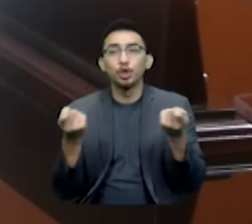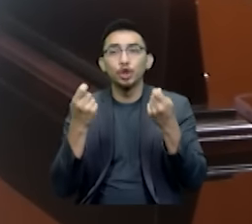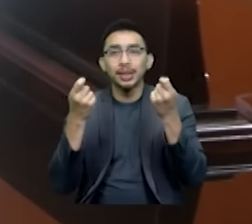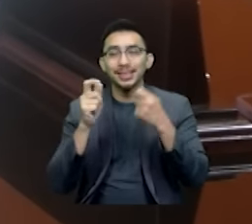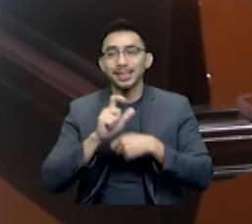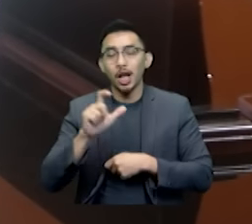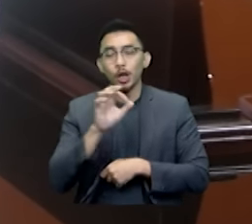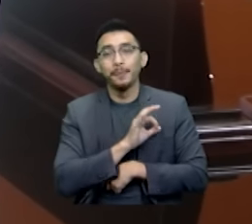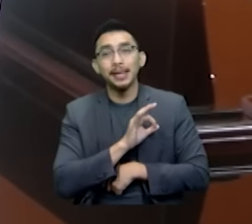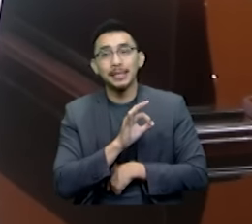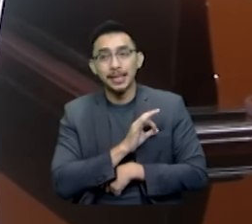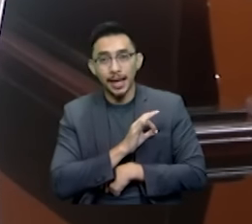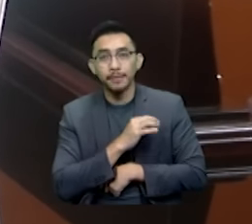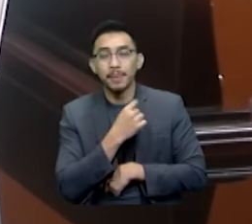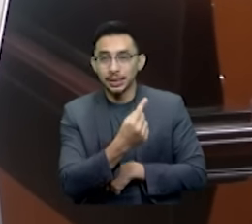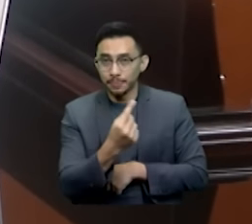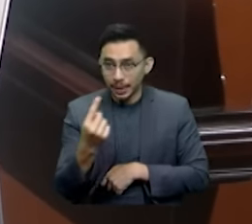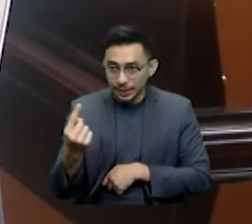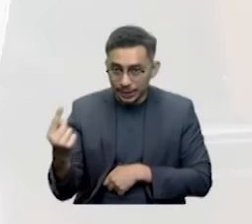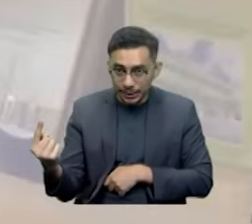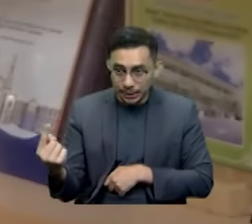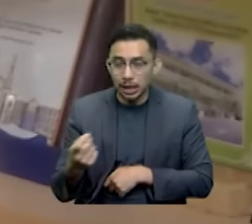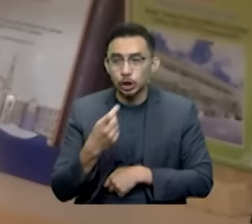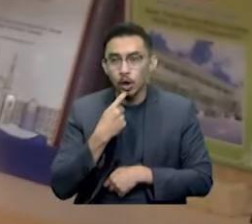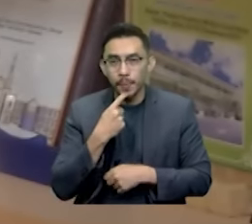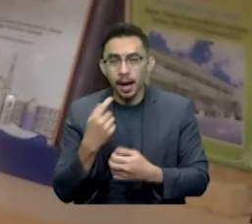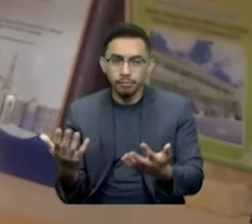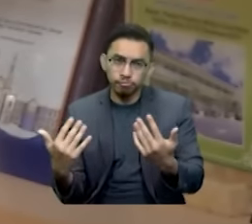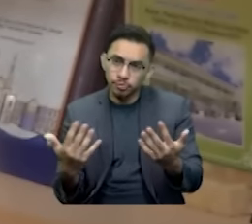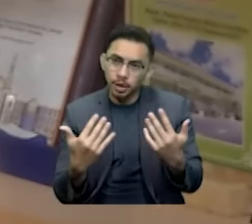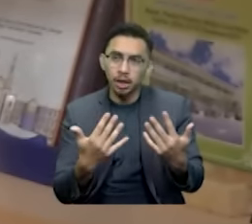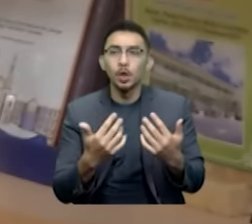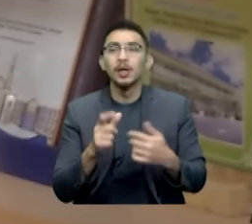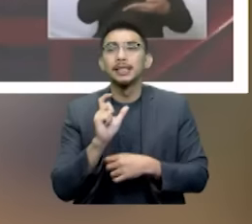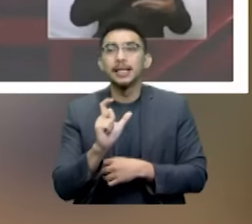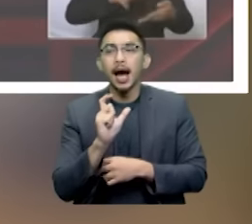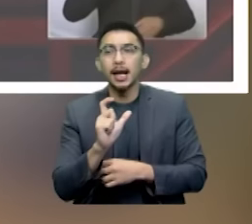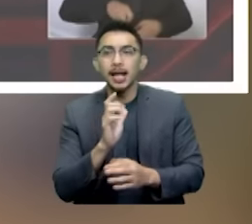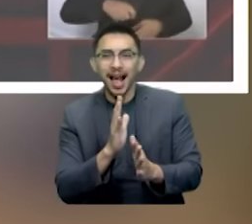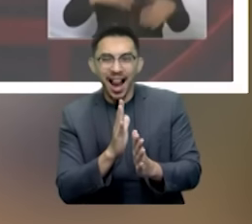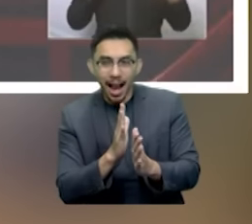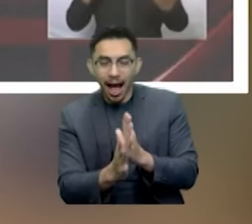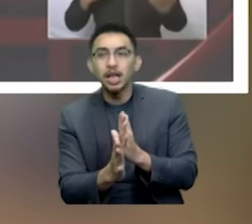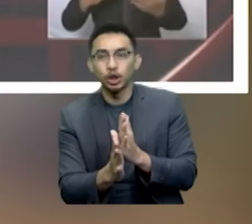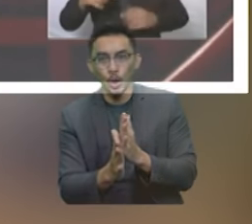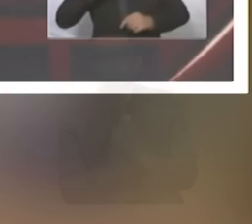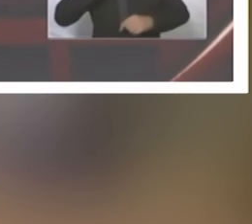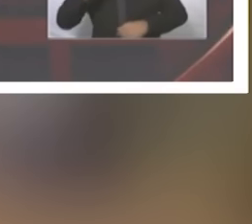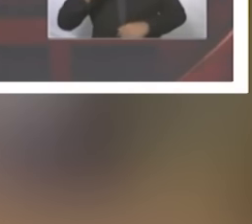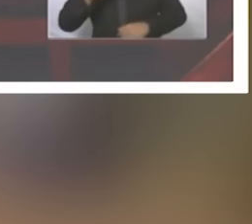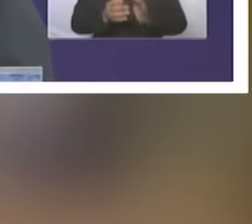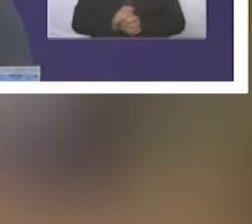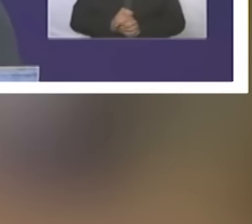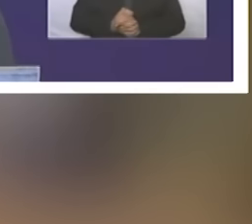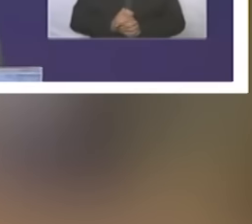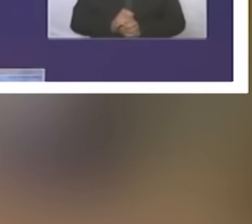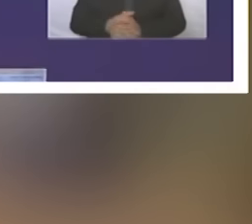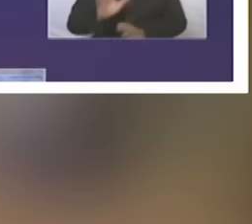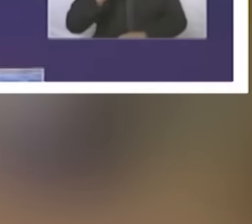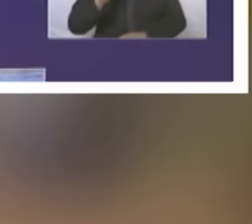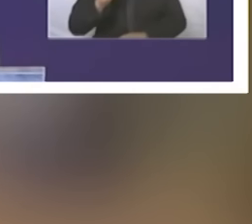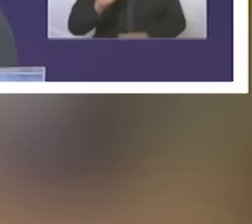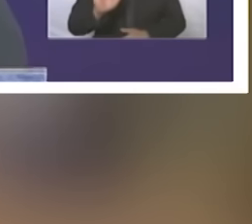jejaring pendukung di ranah non-online. Connected media itu apa yang kemudian ada di satu platform, kemudian dibawa